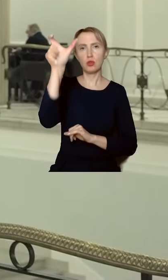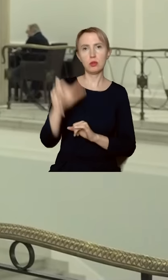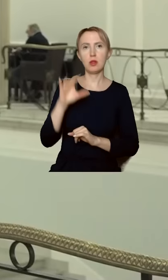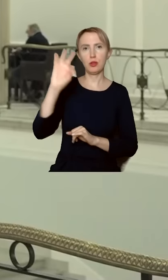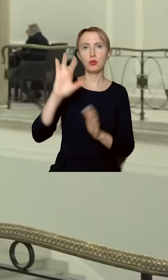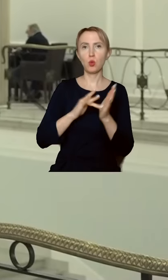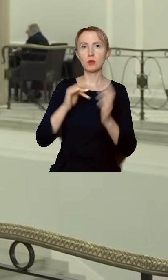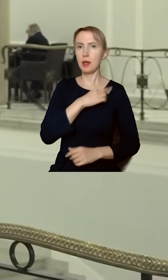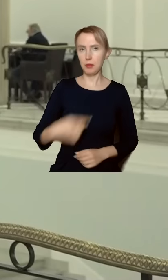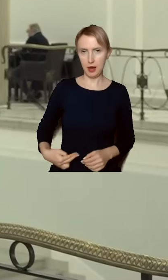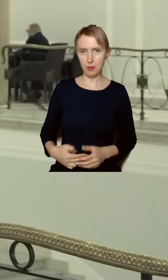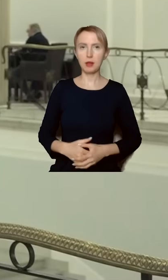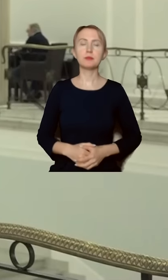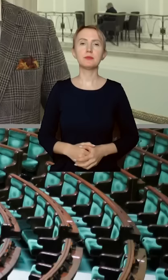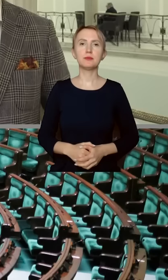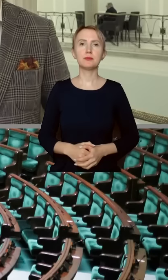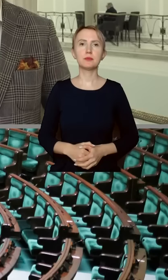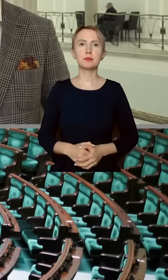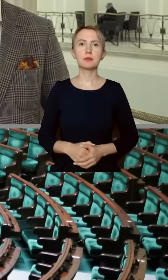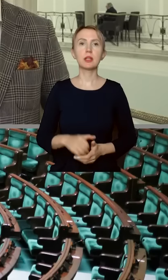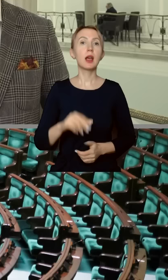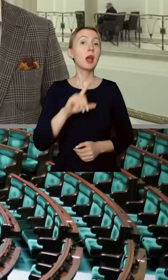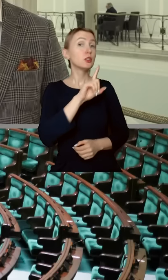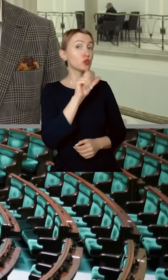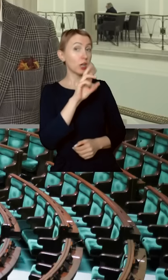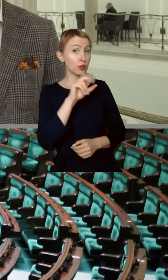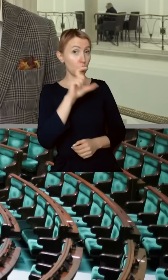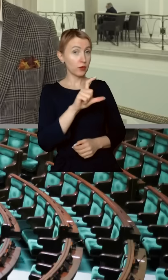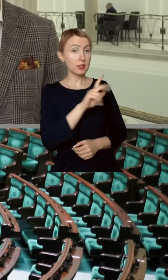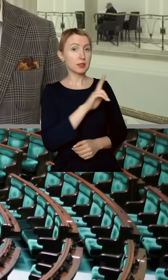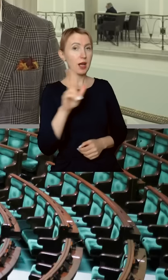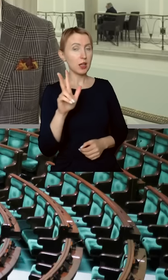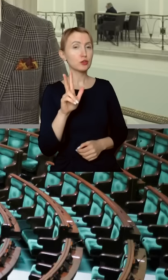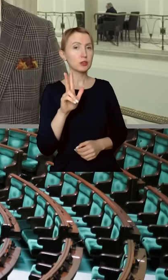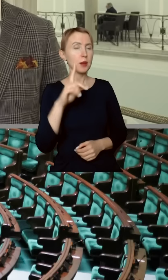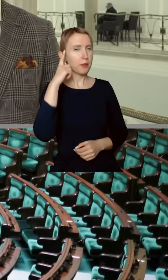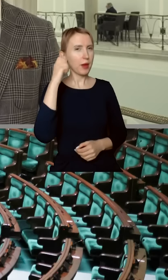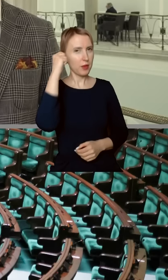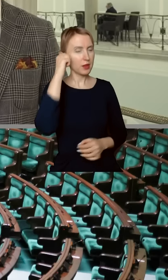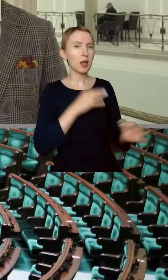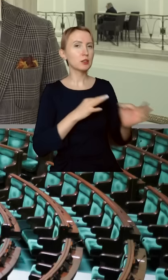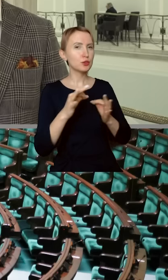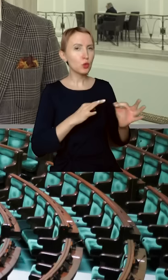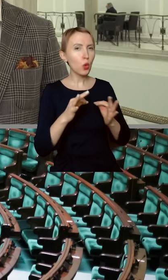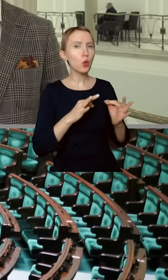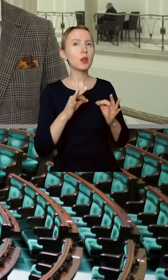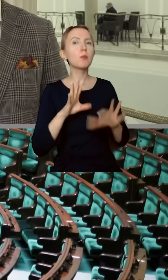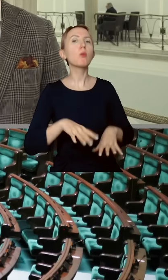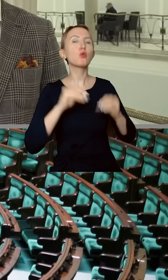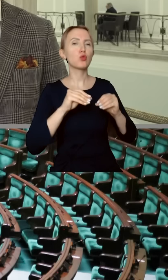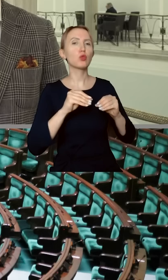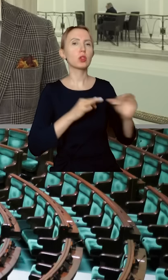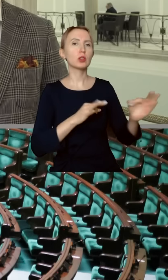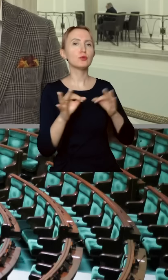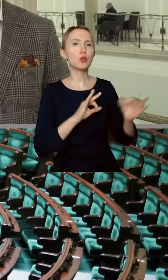premier. Żarnowiec, Żarnowiec. Każdy, kto pamięta historię, czy początki